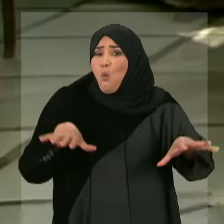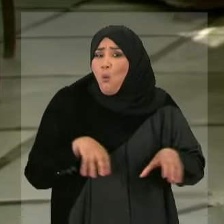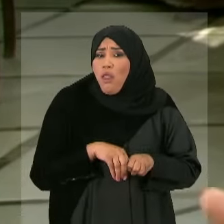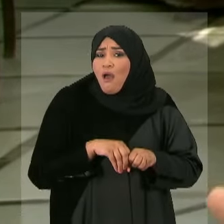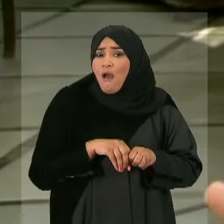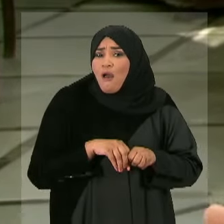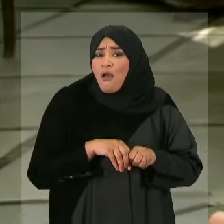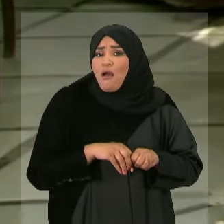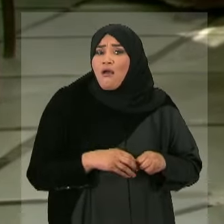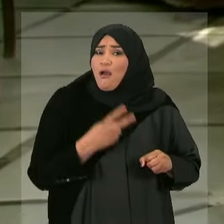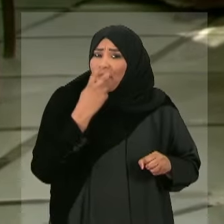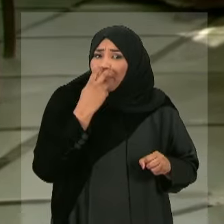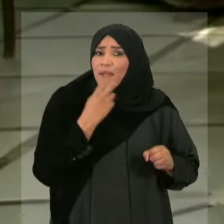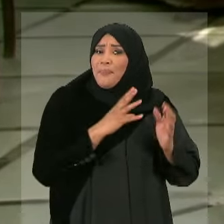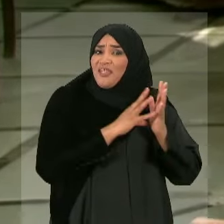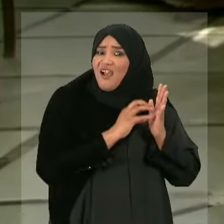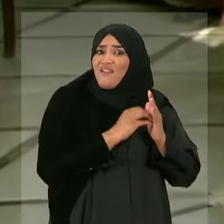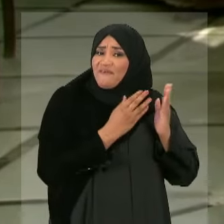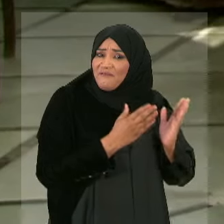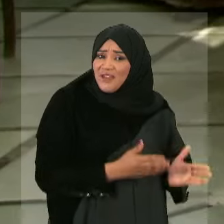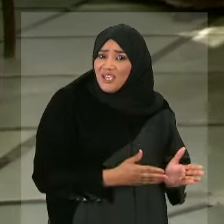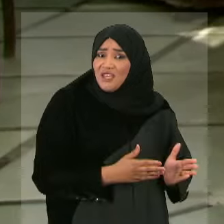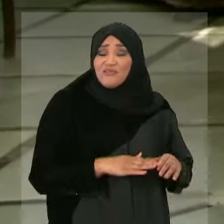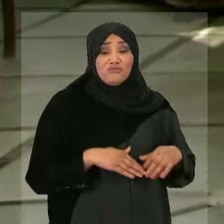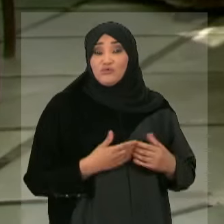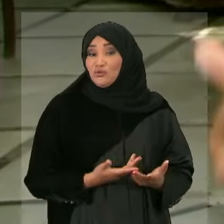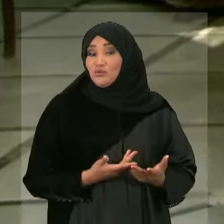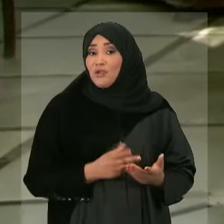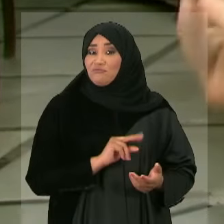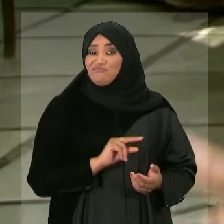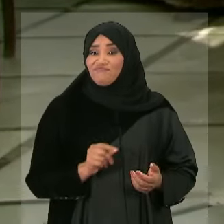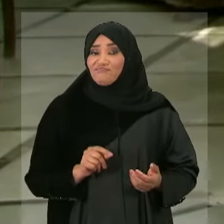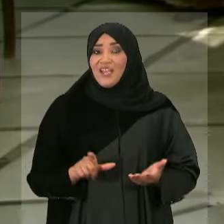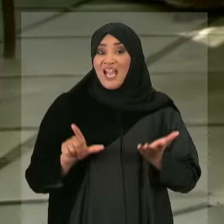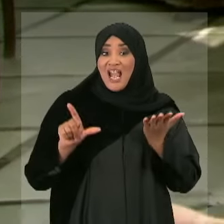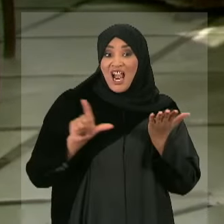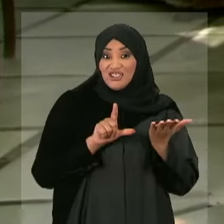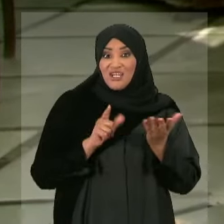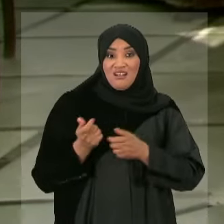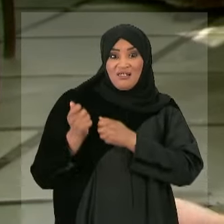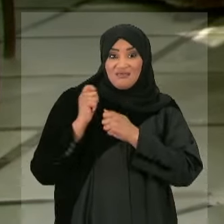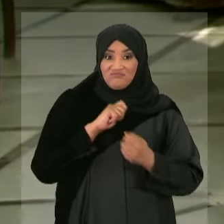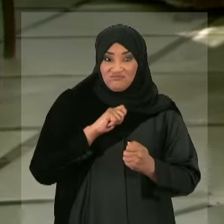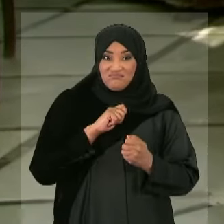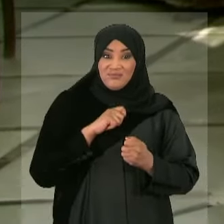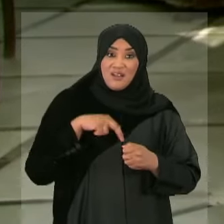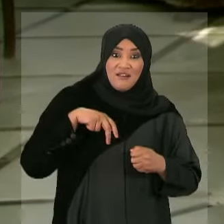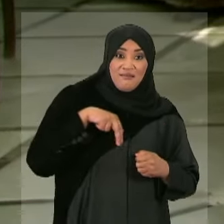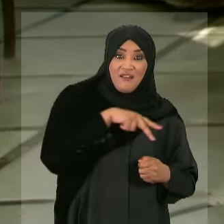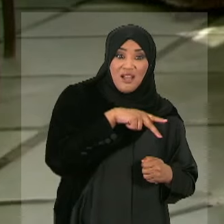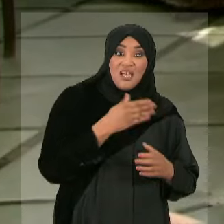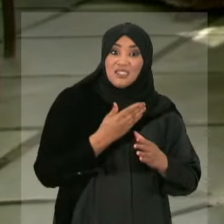اللي ما تهجروا، اللي ما هجروا كانوا الأقلية، ولكن هاي الأقلية اللي كانت